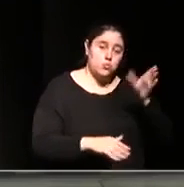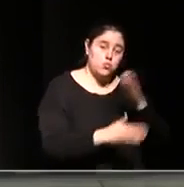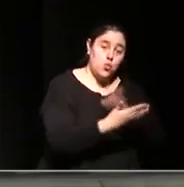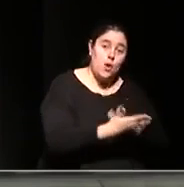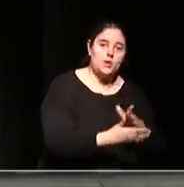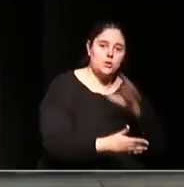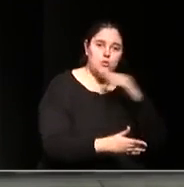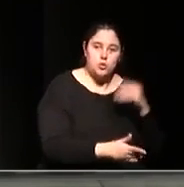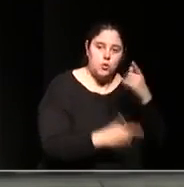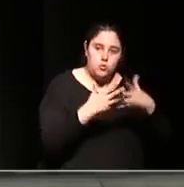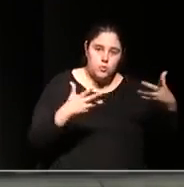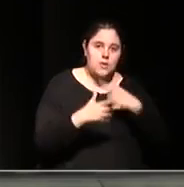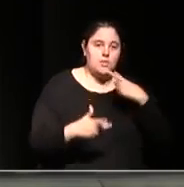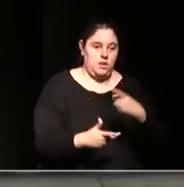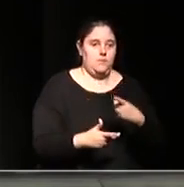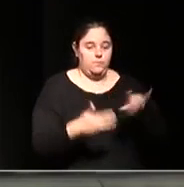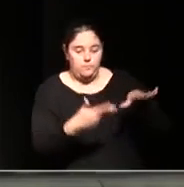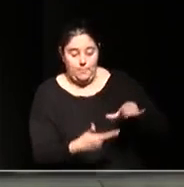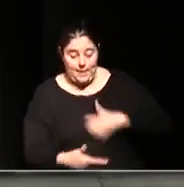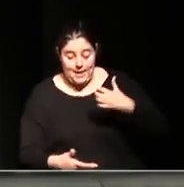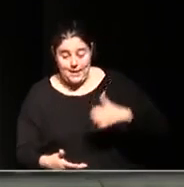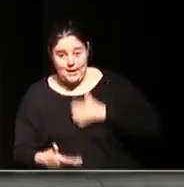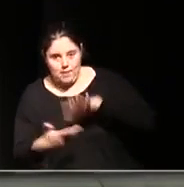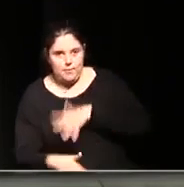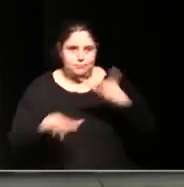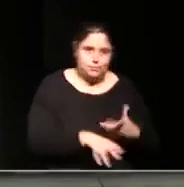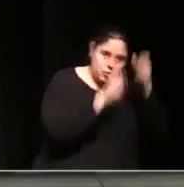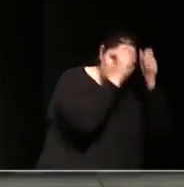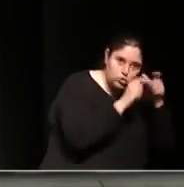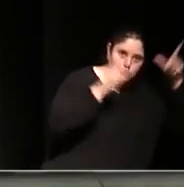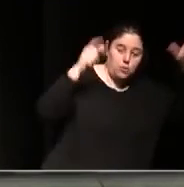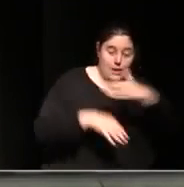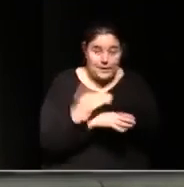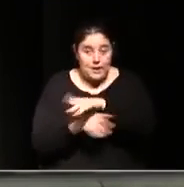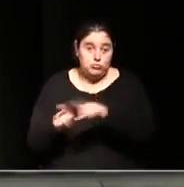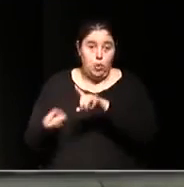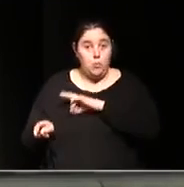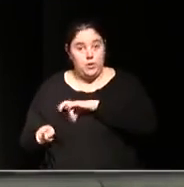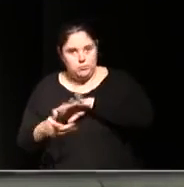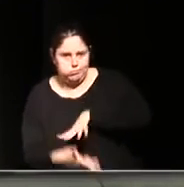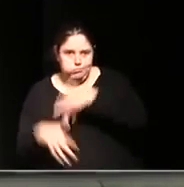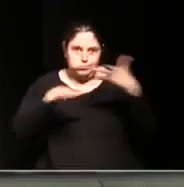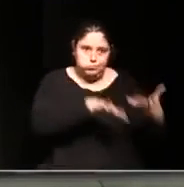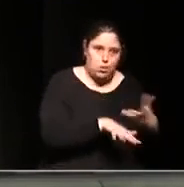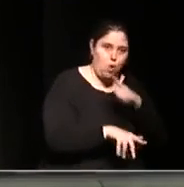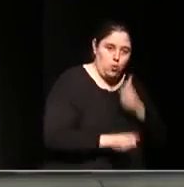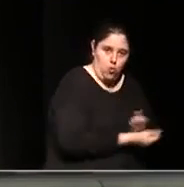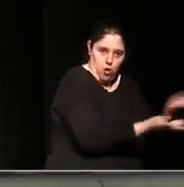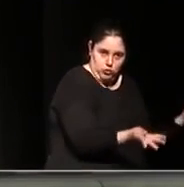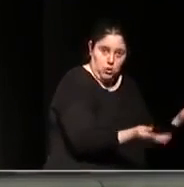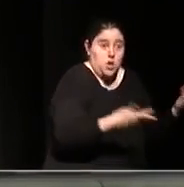vers seu ens deia: convertirem la ràbia en somnis i el gris dels carrers en colors. Doncs